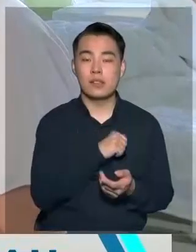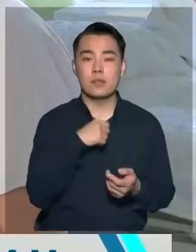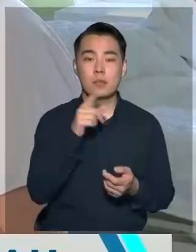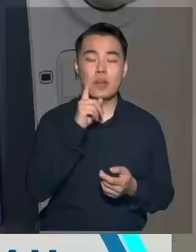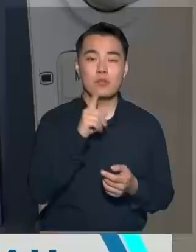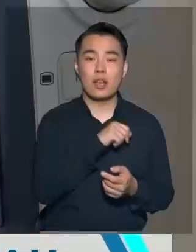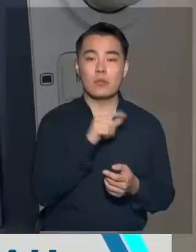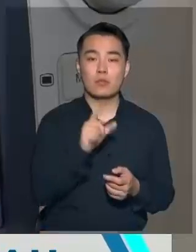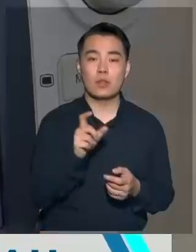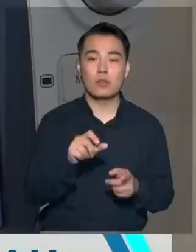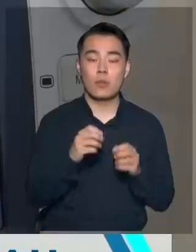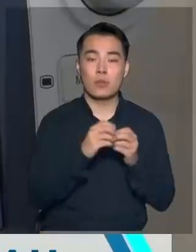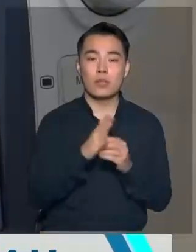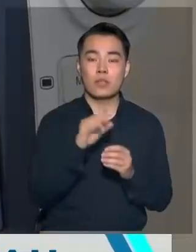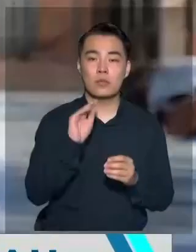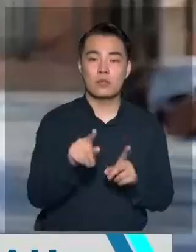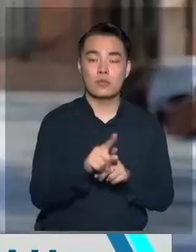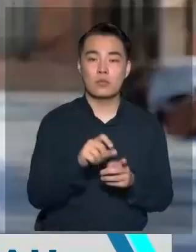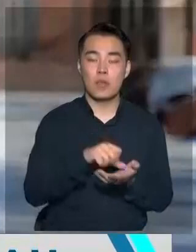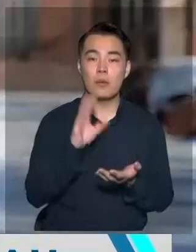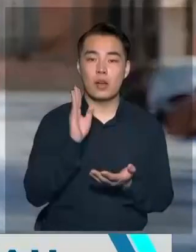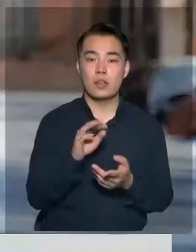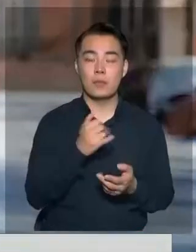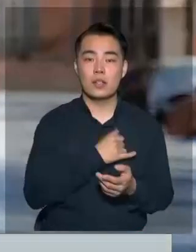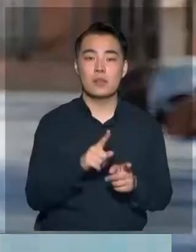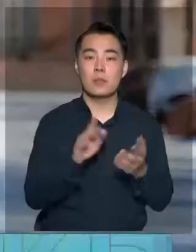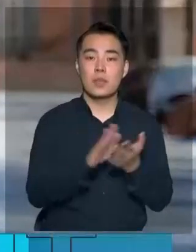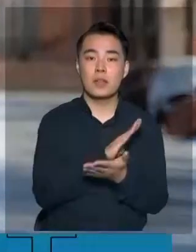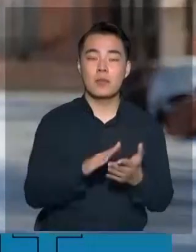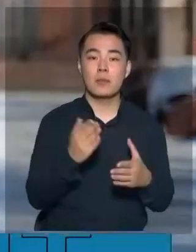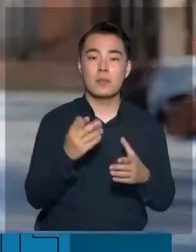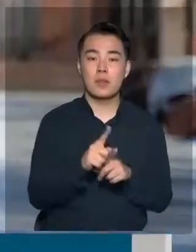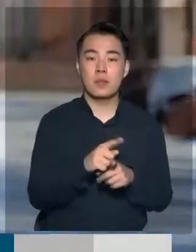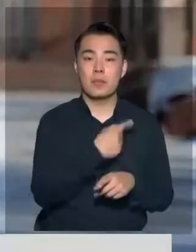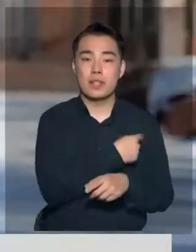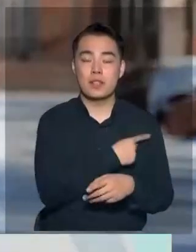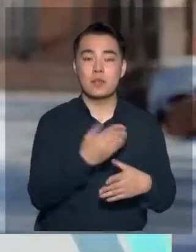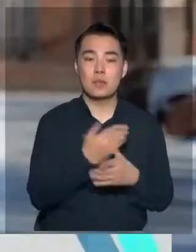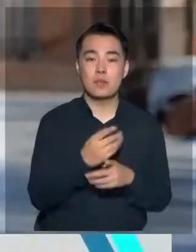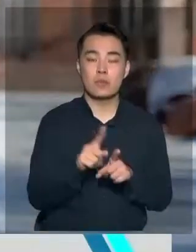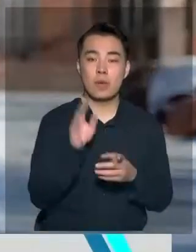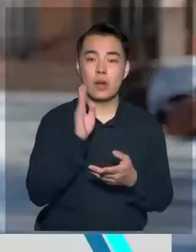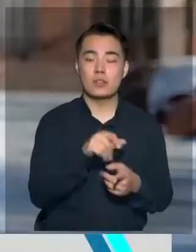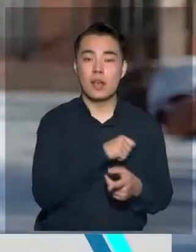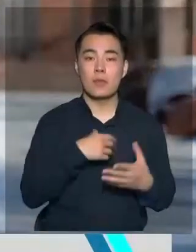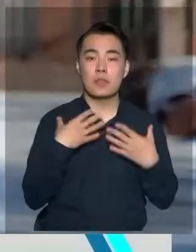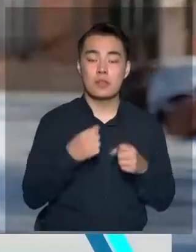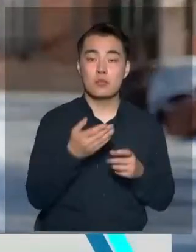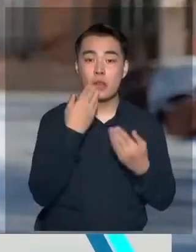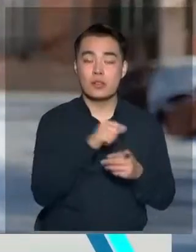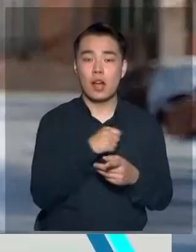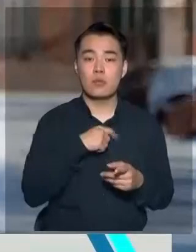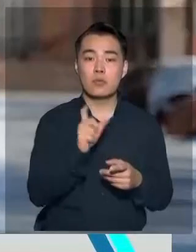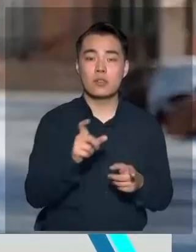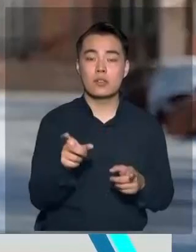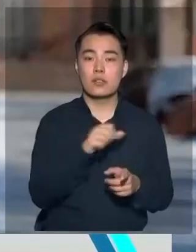азаматтардың саны 15 000 шамасында. Бізде мына тегін медициналық көмектің кепілдену көлемі деген бар. Бұл сақтандырмаса да халық өз